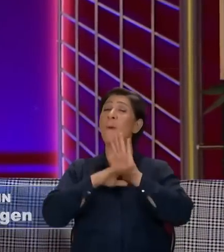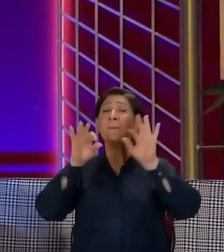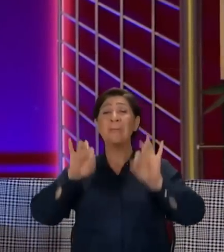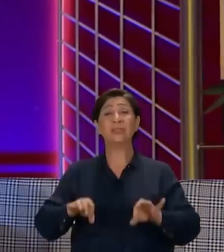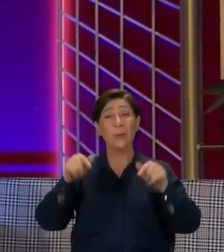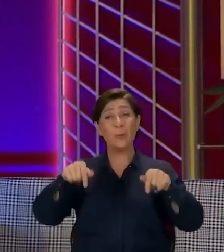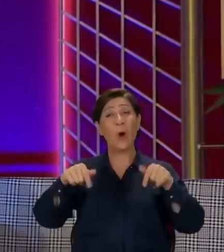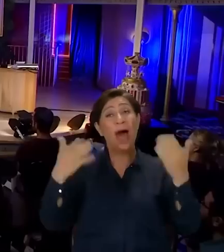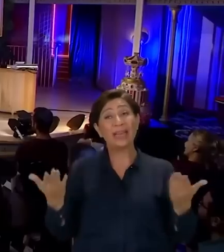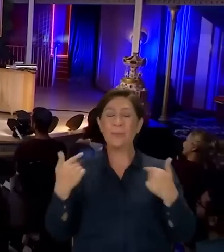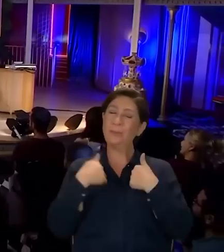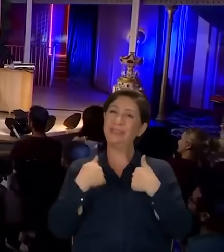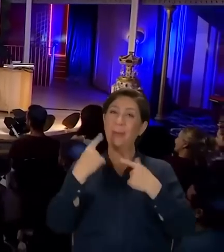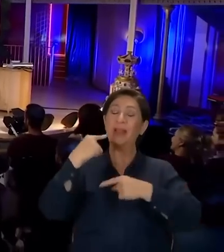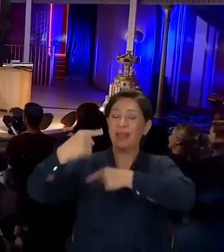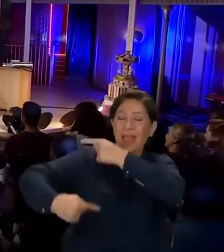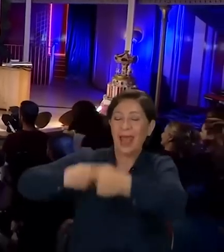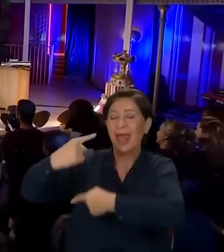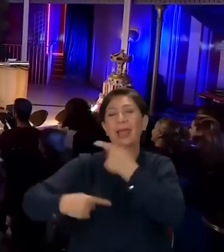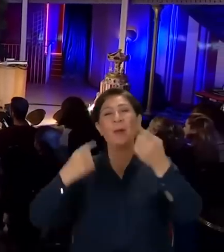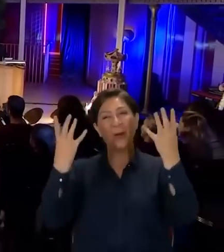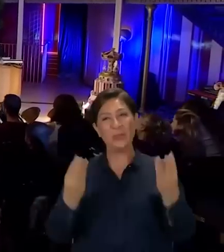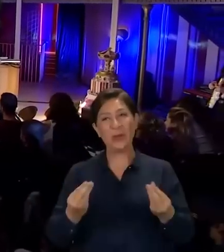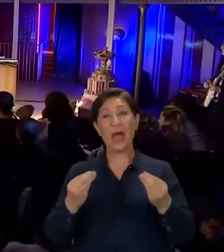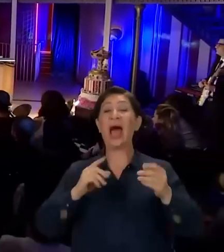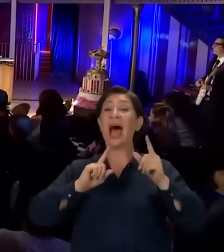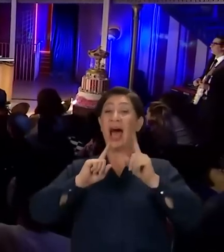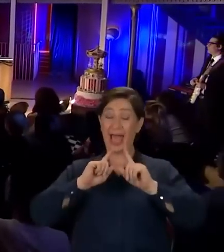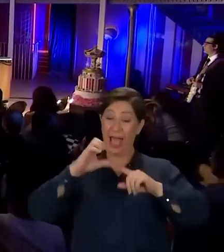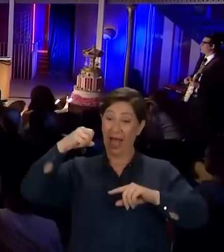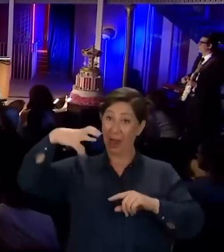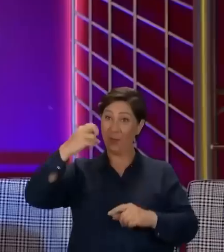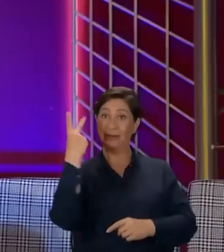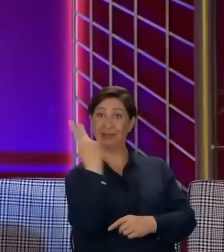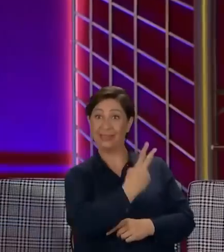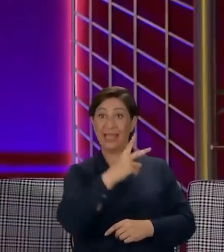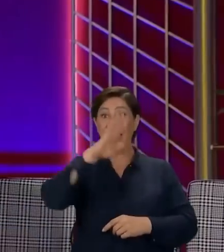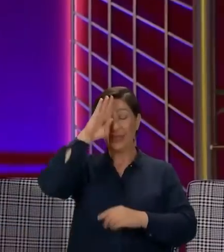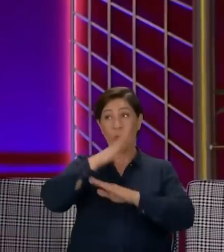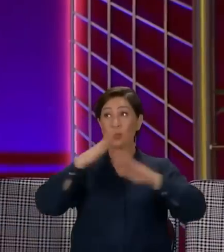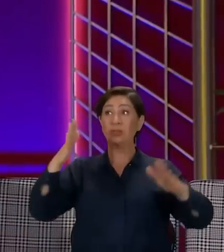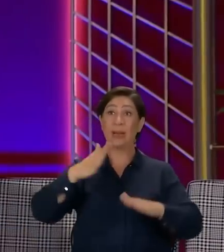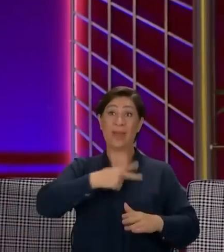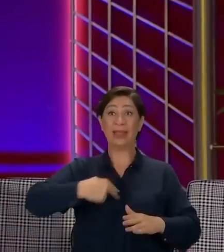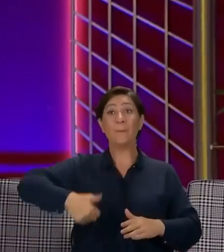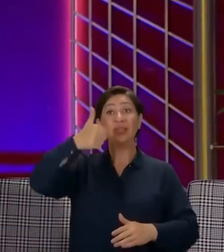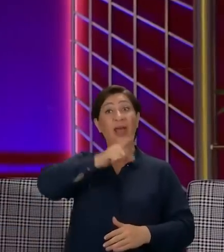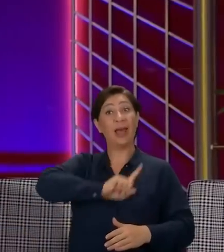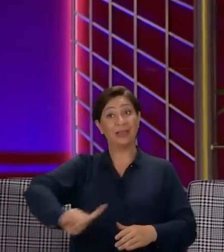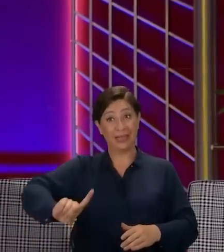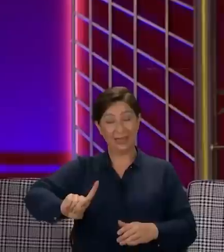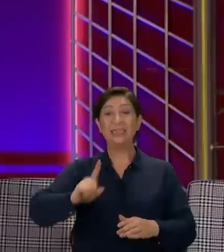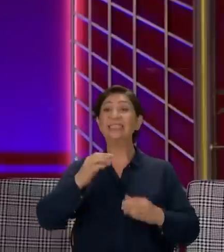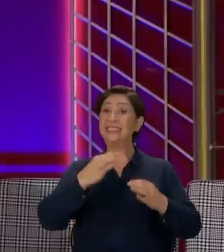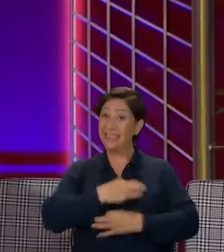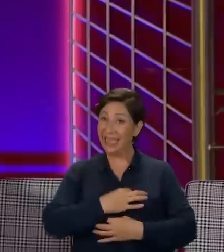gibi bu artık bizde bir gelenek haline geldi. Adalet ve Kalkınma Partisi İstanbul Büyükşehir Belediye Başkan